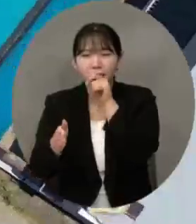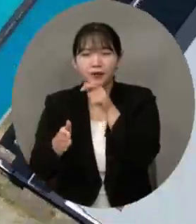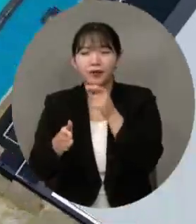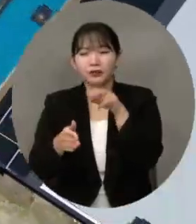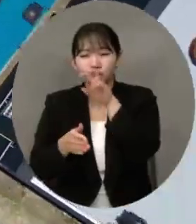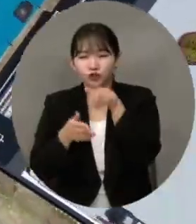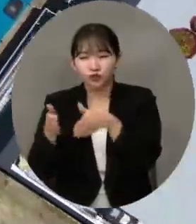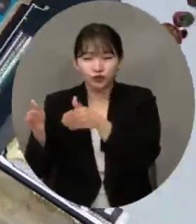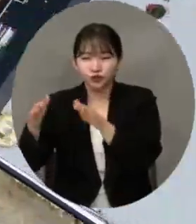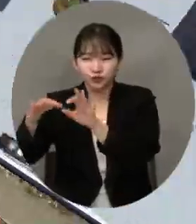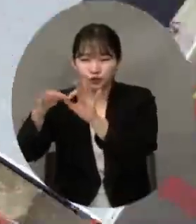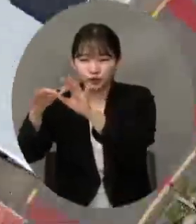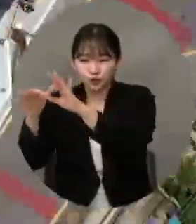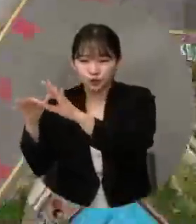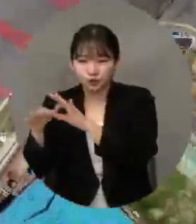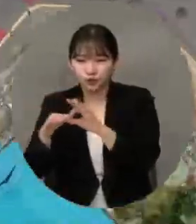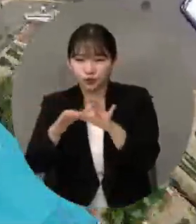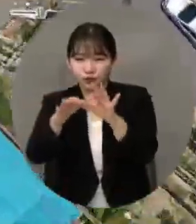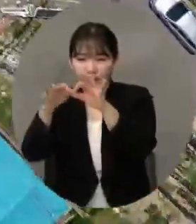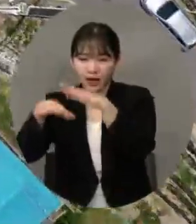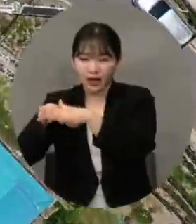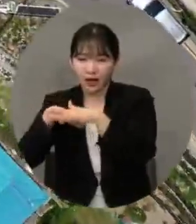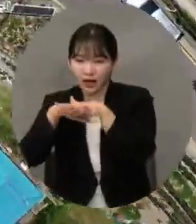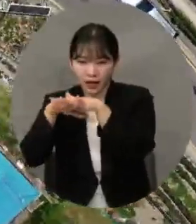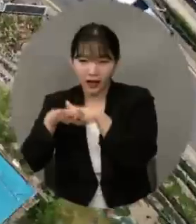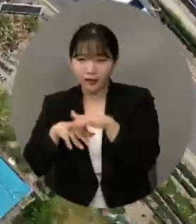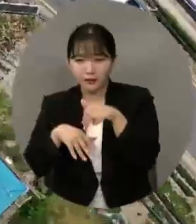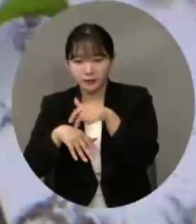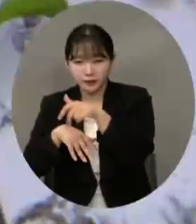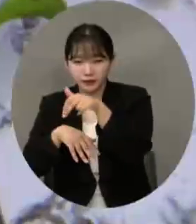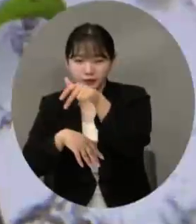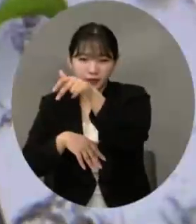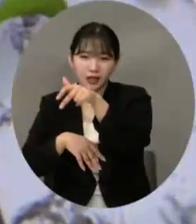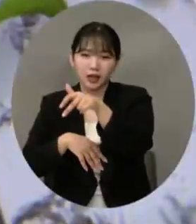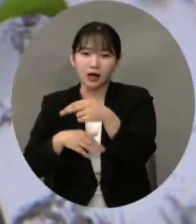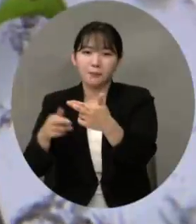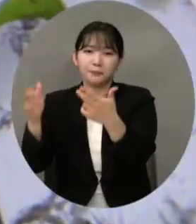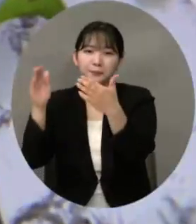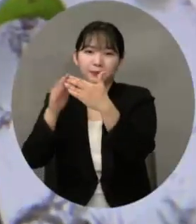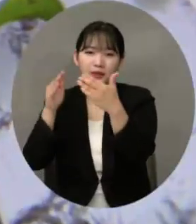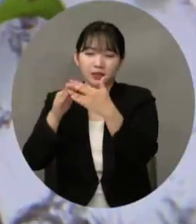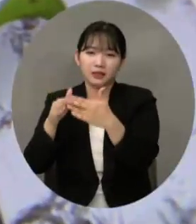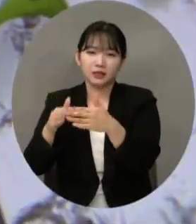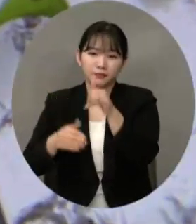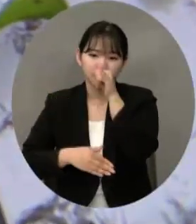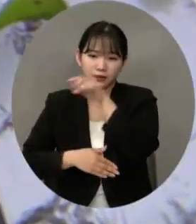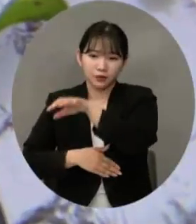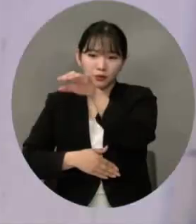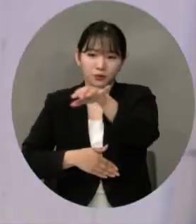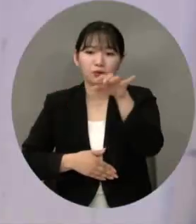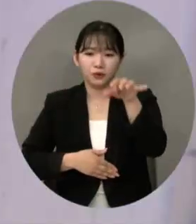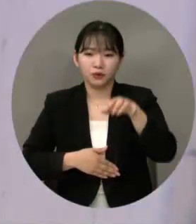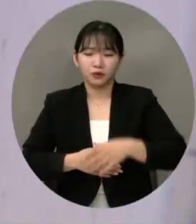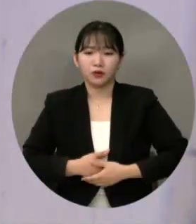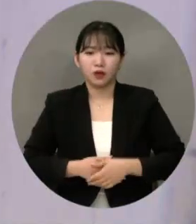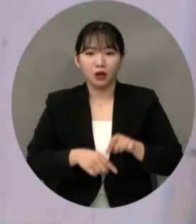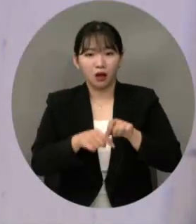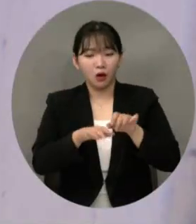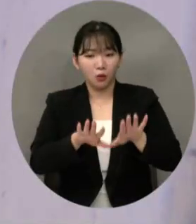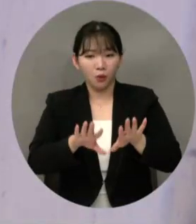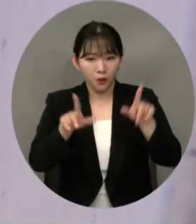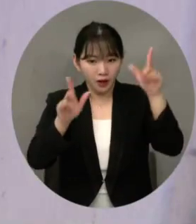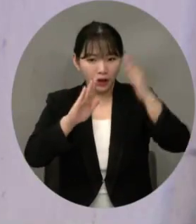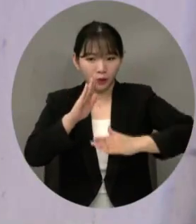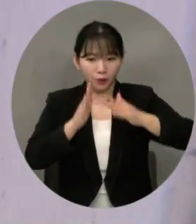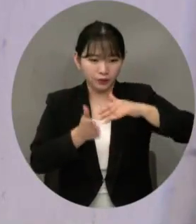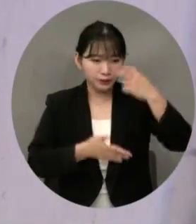있습니다. 끊어질 듯 이어지는 골목을 따라 걷다 보면 온기를 잃은 빈집이 자리 잡고 있습니다. 올해 공식